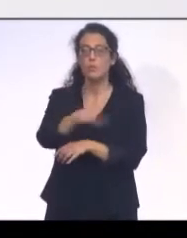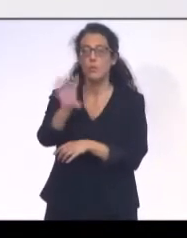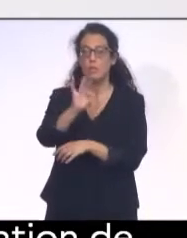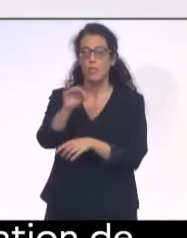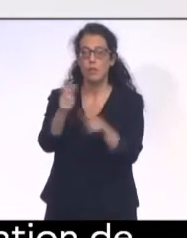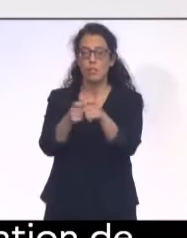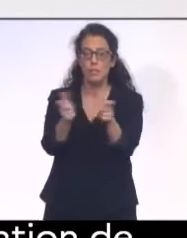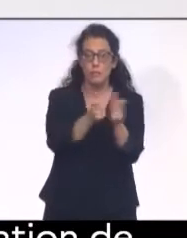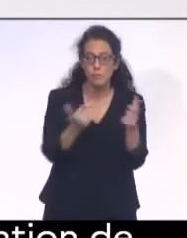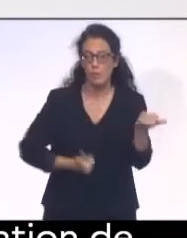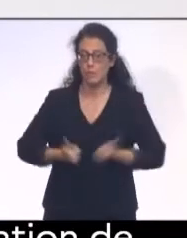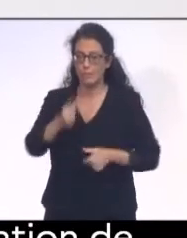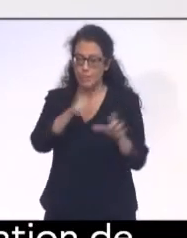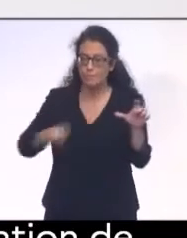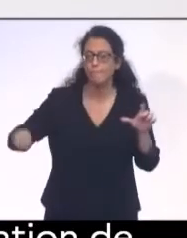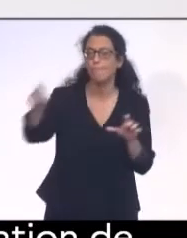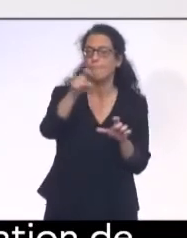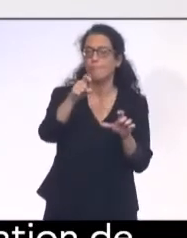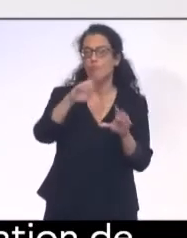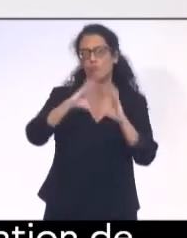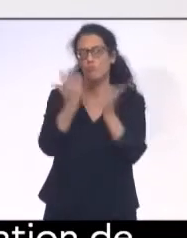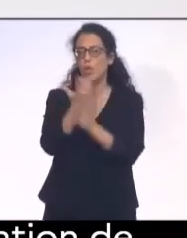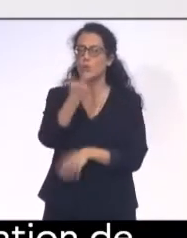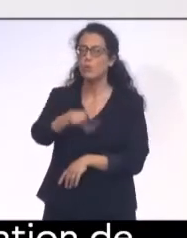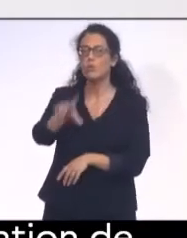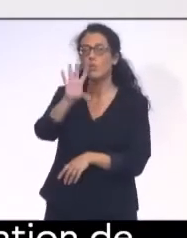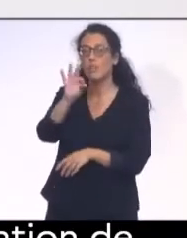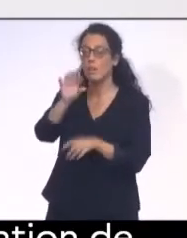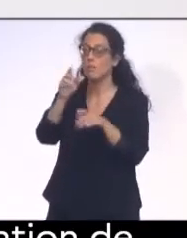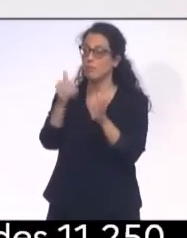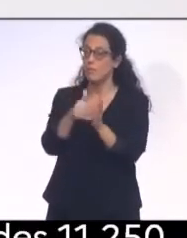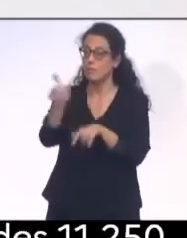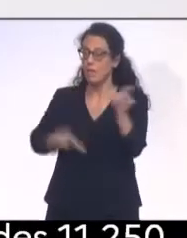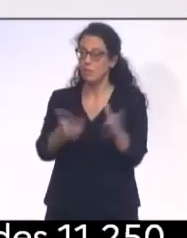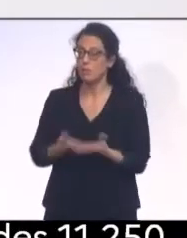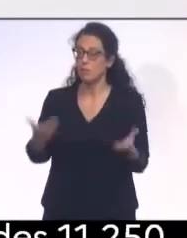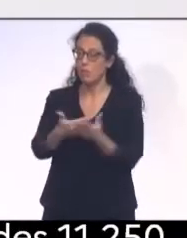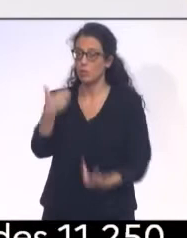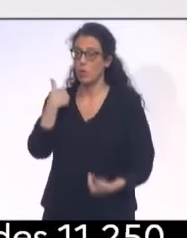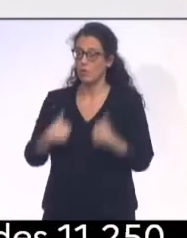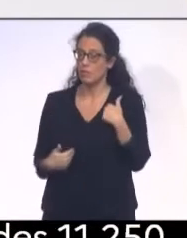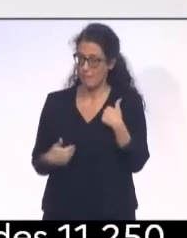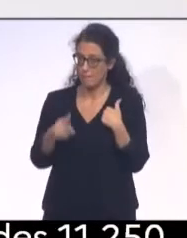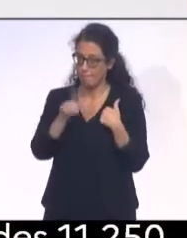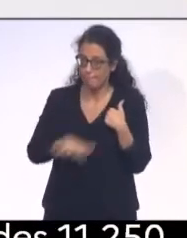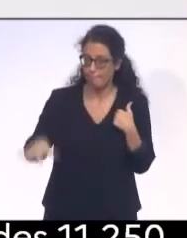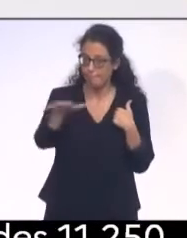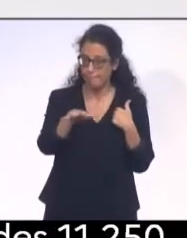services médico-sociaux, ce qui représente environ 250 000 personnes en situation de handicap concernées,